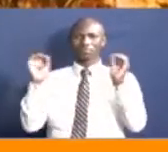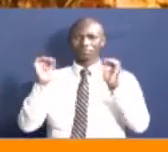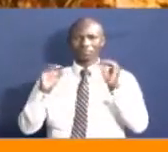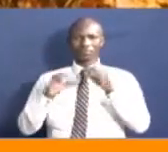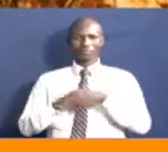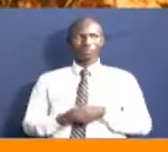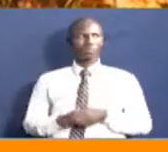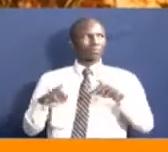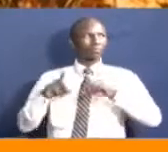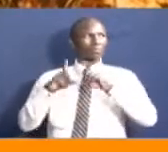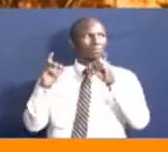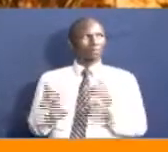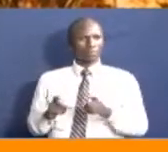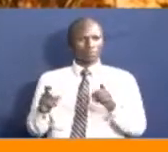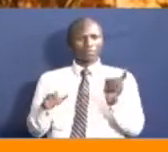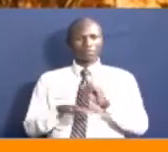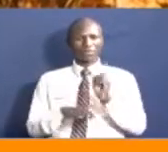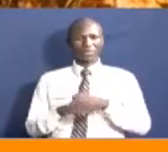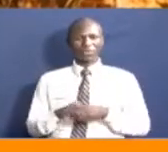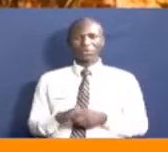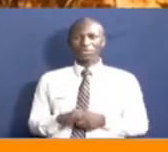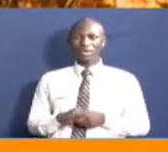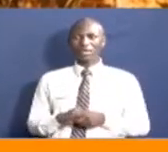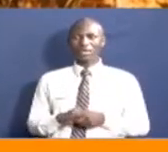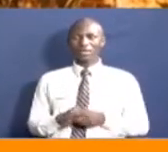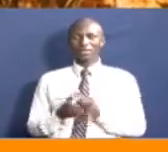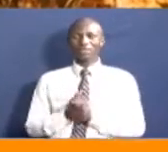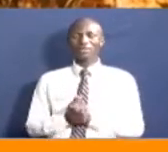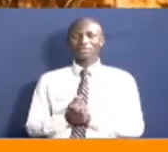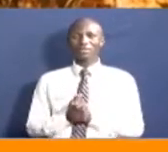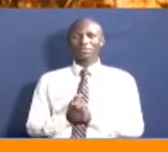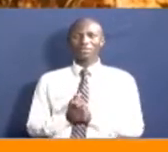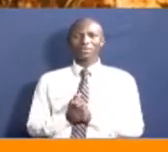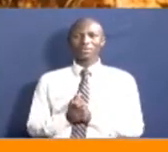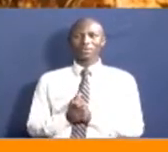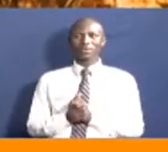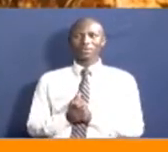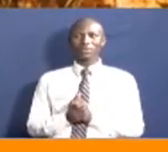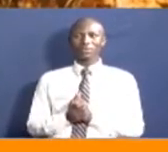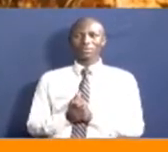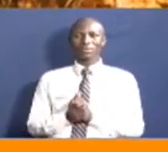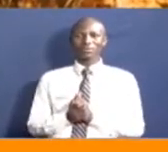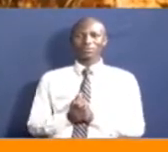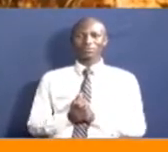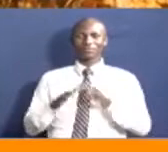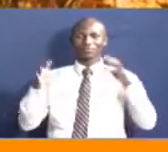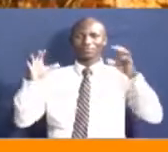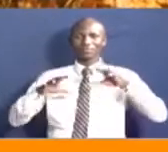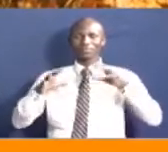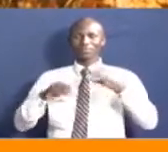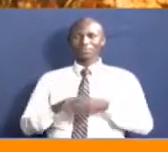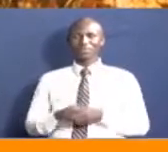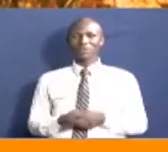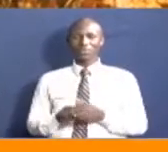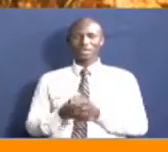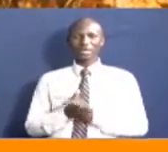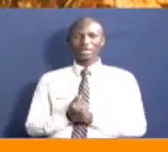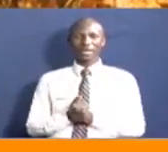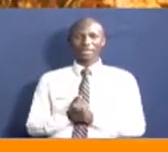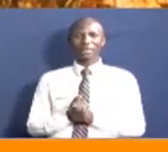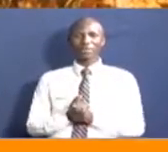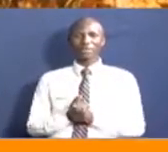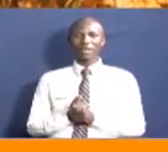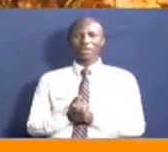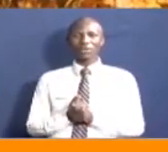ke ukulu numo kwa Mivia yonde ya silikali yethiwe thiesi kana ethiwa mbua indi uwana leundwe vikia kusia anuma ilembeta